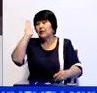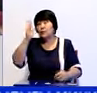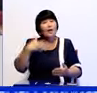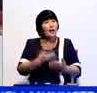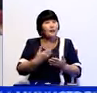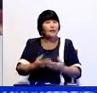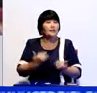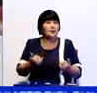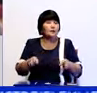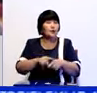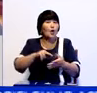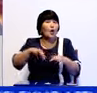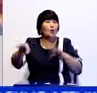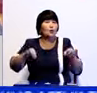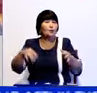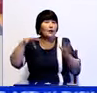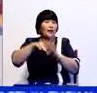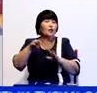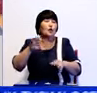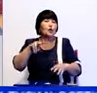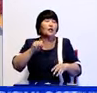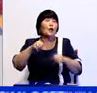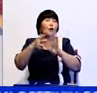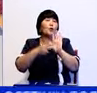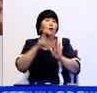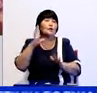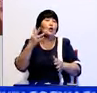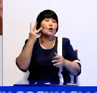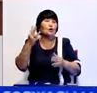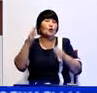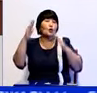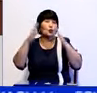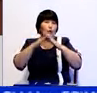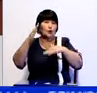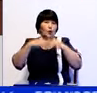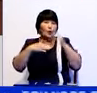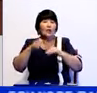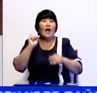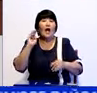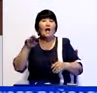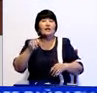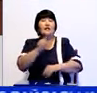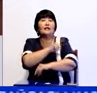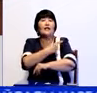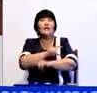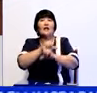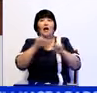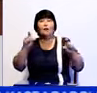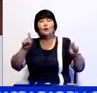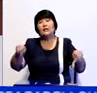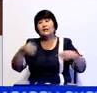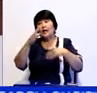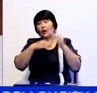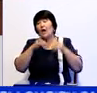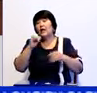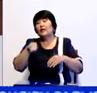Мәселен, қолдау тапқан жобалардың қатарында Жосалы кентіндегі 18 пәтерлі 3 тұрғын үйдің құрылысы, Ақжар ауылында дәрігерлік амбулатория іргетасын қалау,